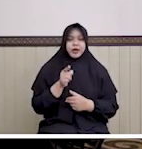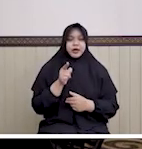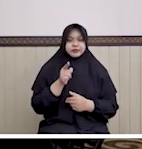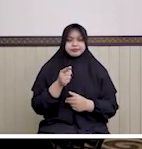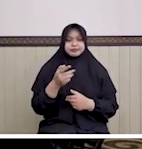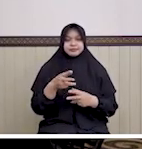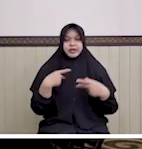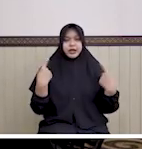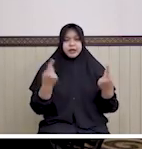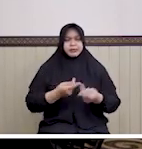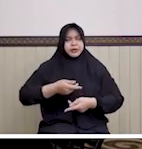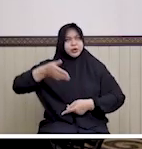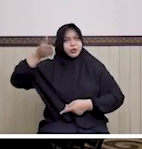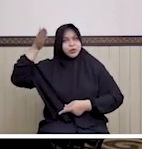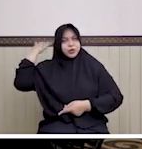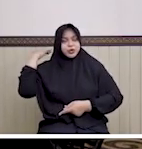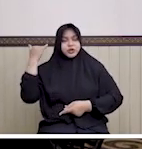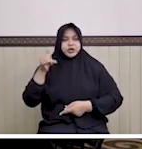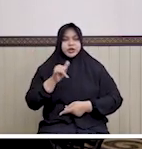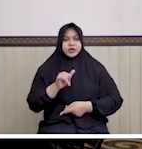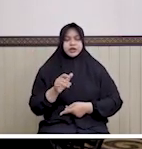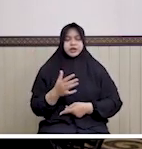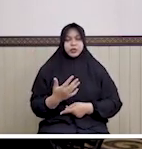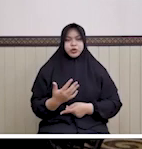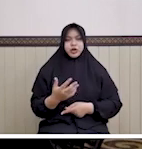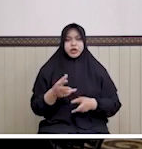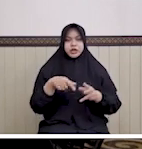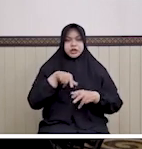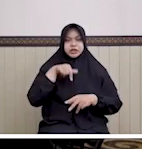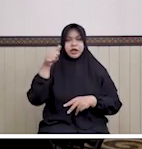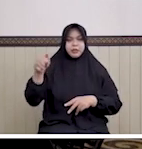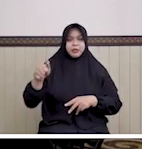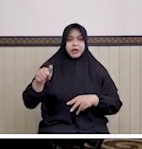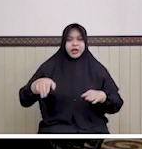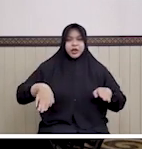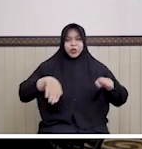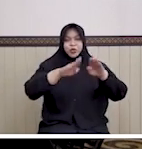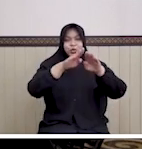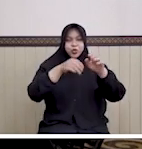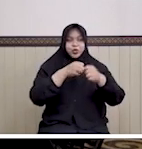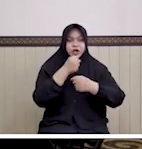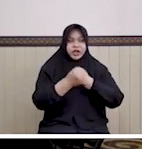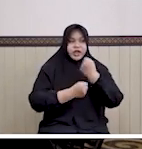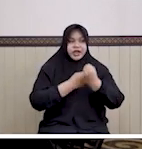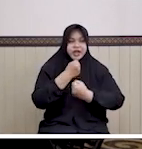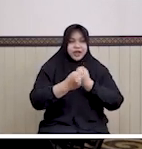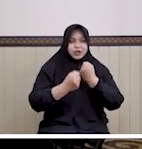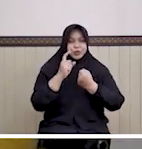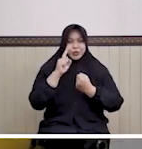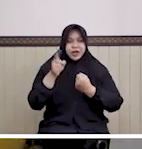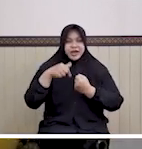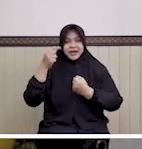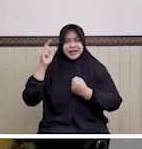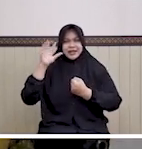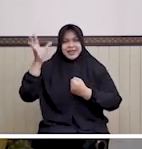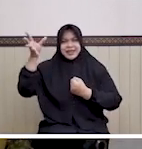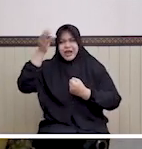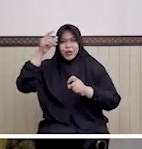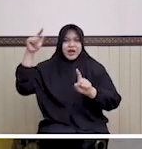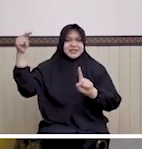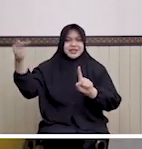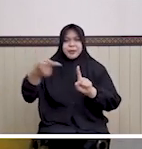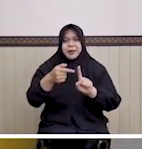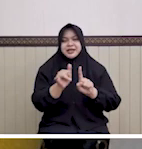kami dulu itu dengan Pak Gatot ini sepertinya Pak kita sampai naik gunung ya Pak untuk tahu ancamannya itu